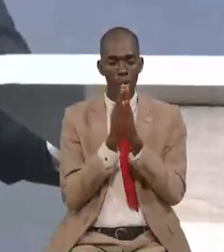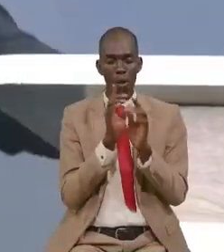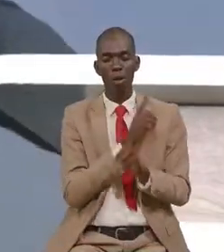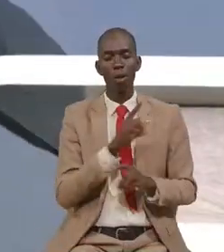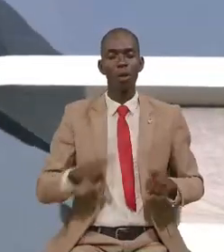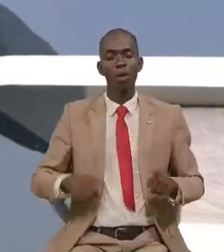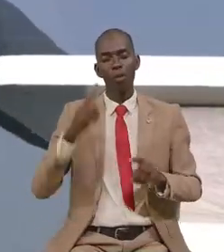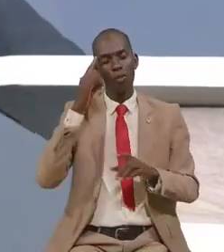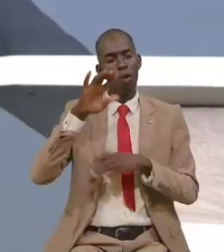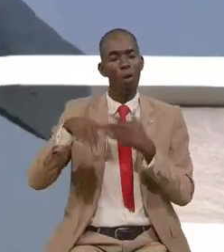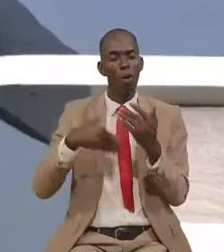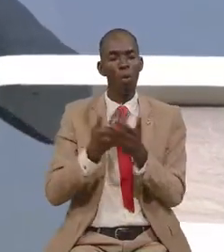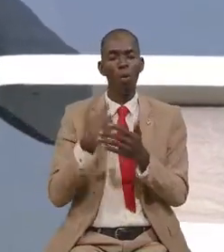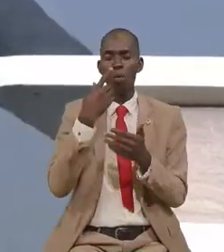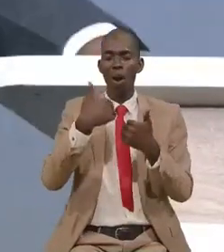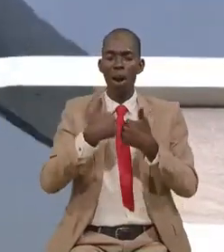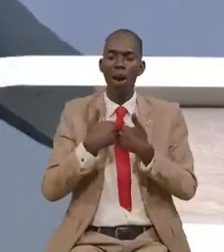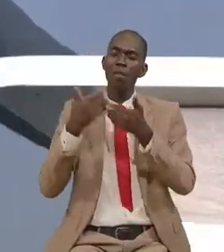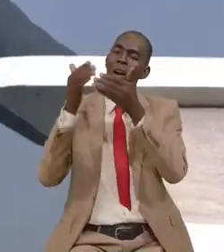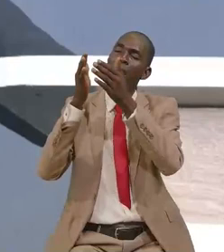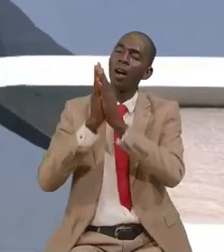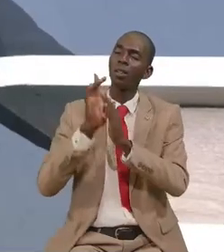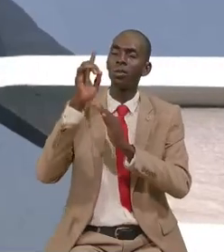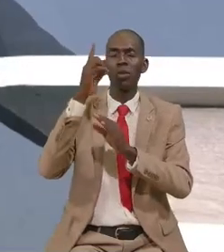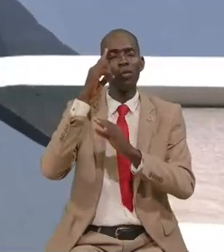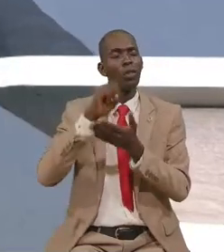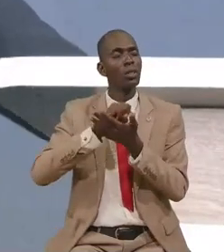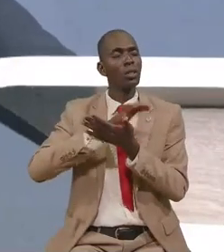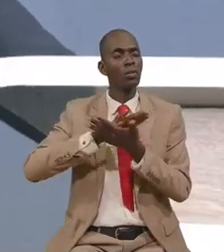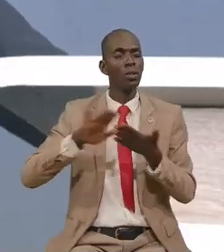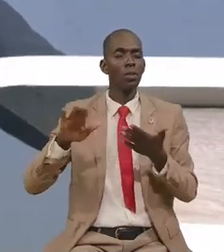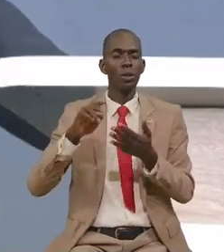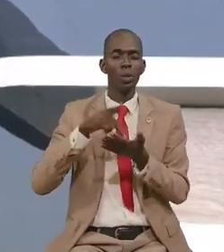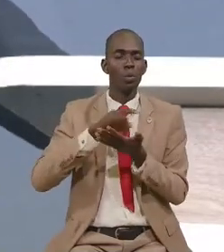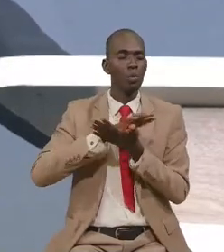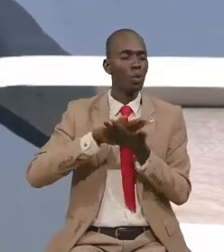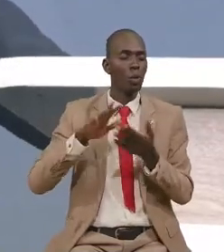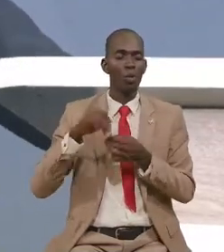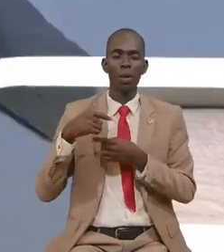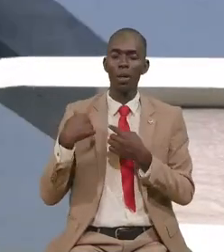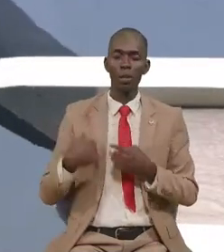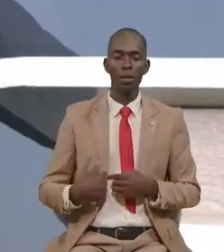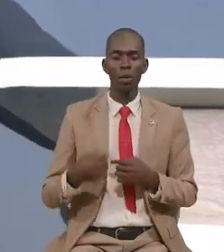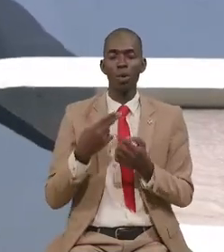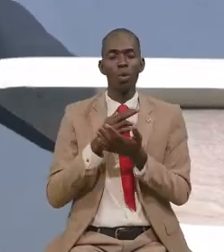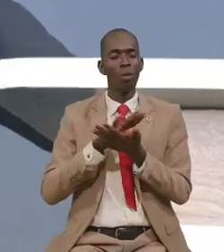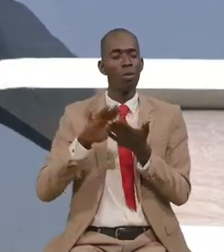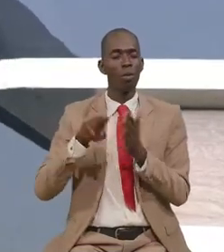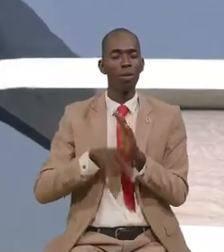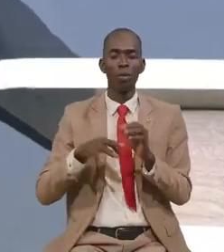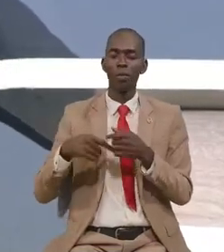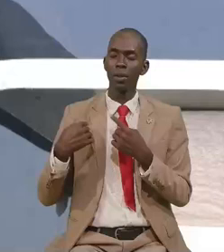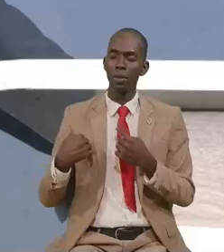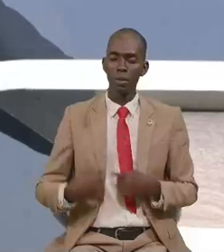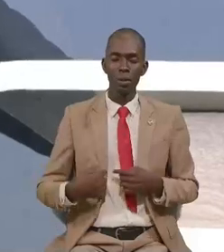Pour ceux qui t'ont demandé la sanctification, la pureté de cœur, la sainteté de cœur,